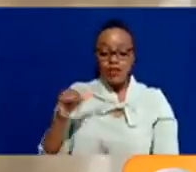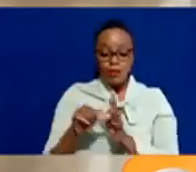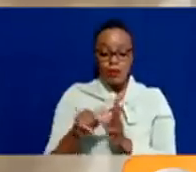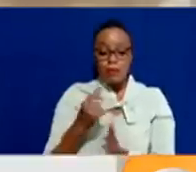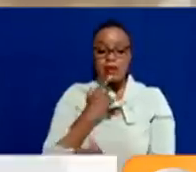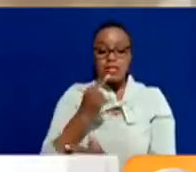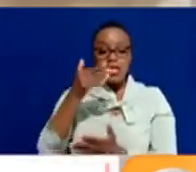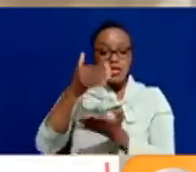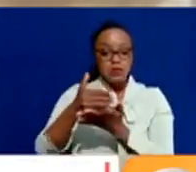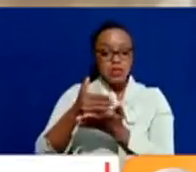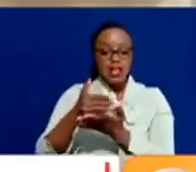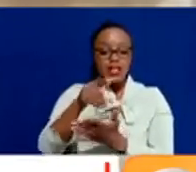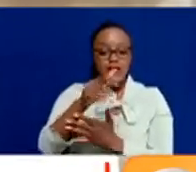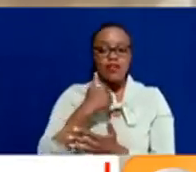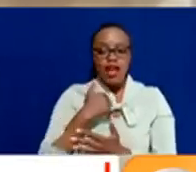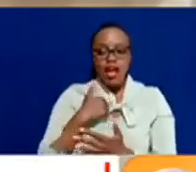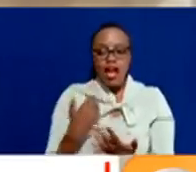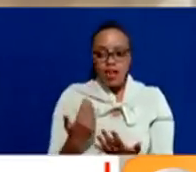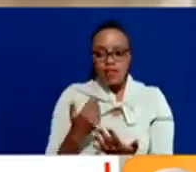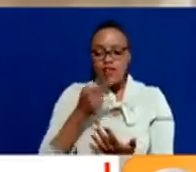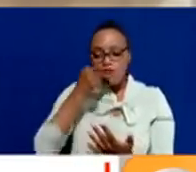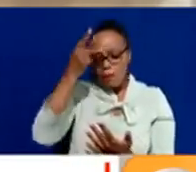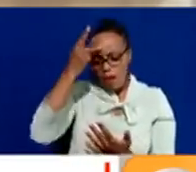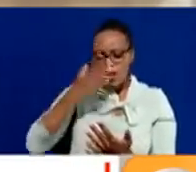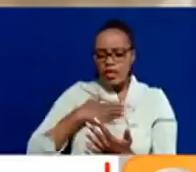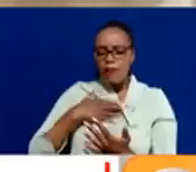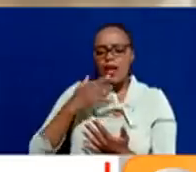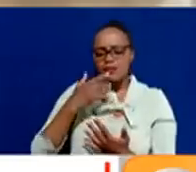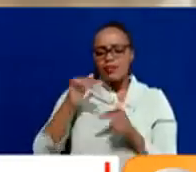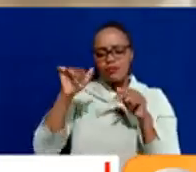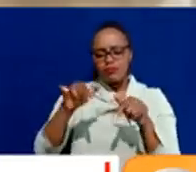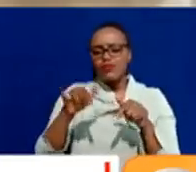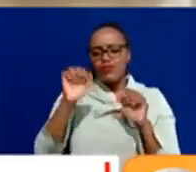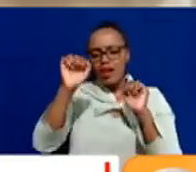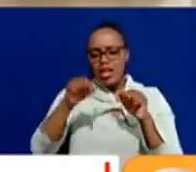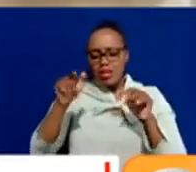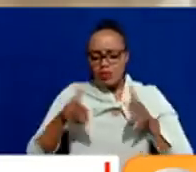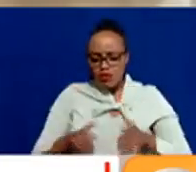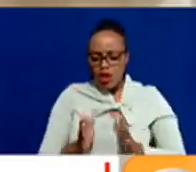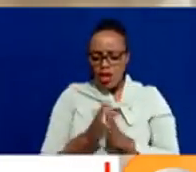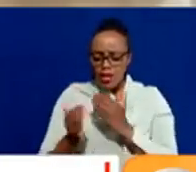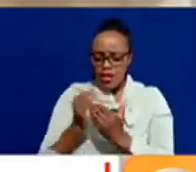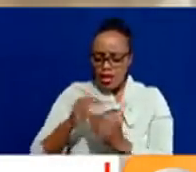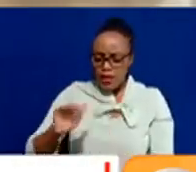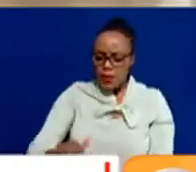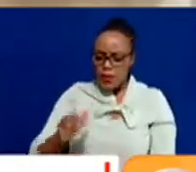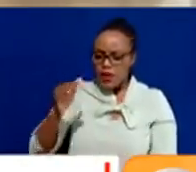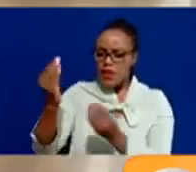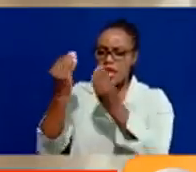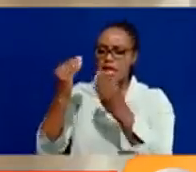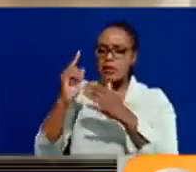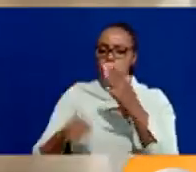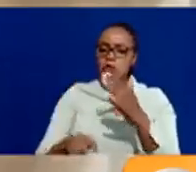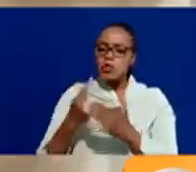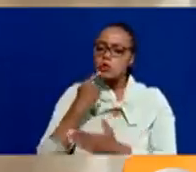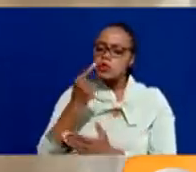kuongea ukweli, alaumu wazazi wangu ambao wamepumzika. Walinizaa na kunilea na kunifundisha